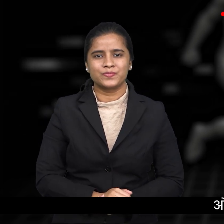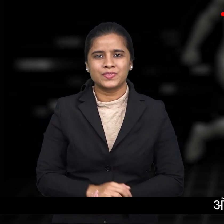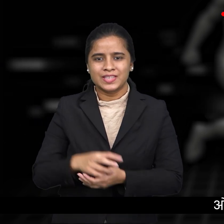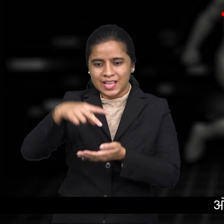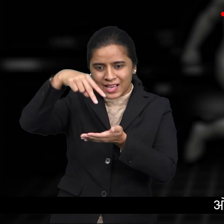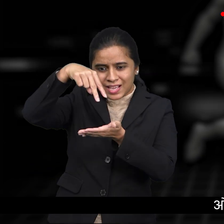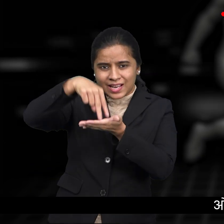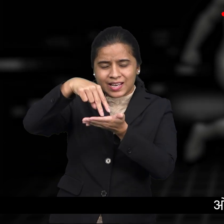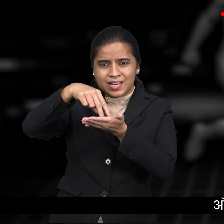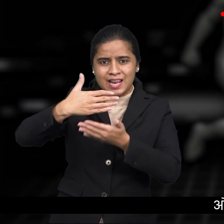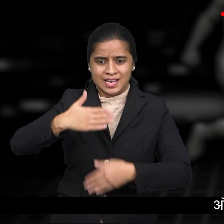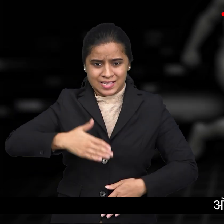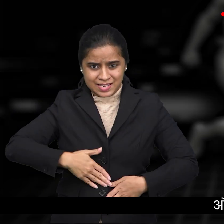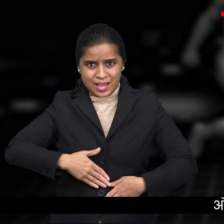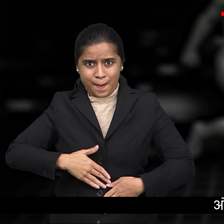ओटीपोटाची हाडे,